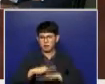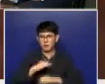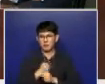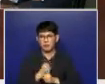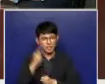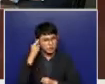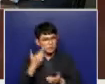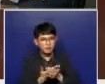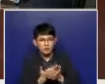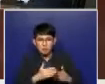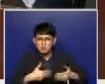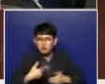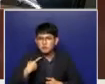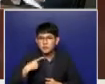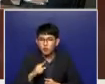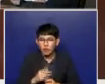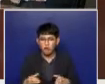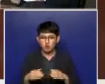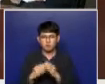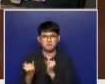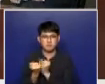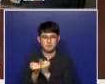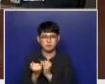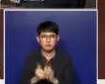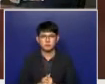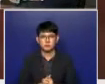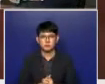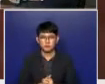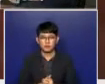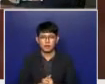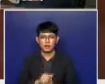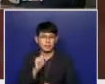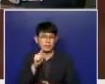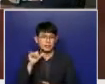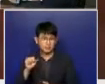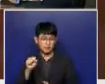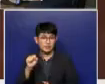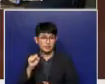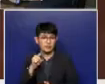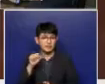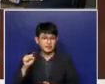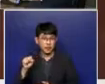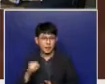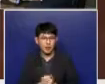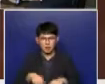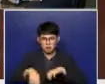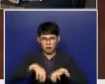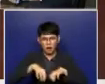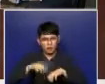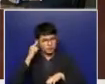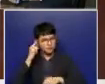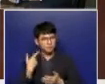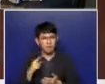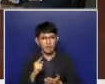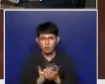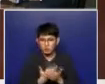ไม่ทำพรบร่วมทุนพลเอกอนุพงษ์ก็บอกนี่ไงถ้าทำตามพรบร่วมทุนก็ต้องมีคณะกรรมการ 13 4 5แล